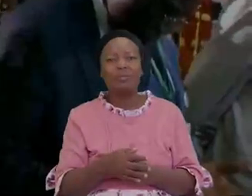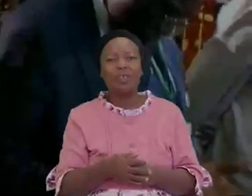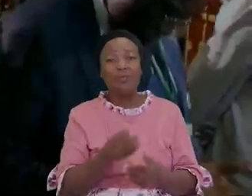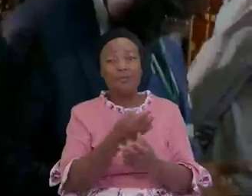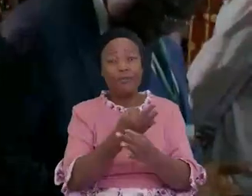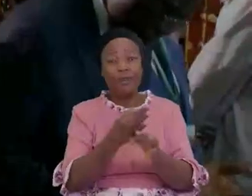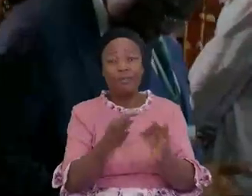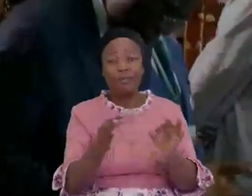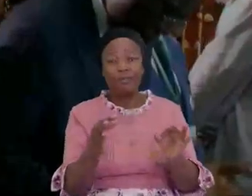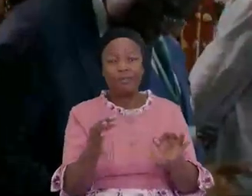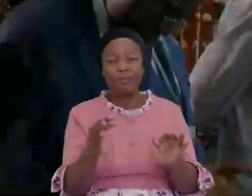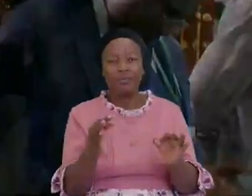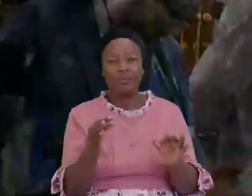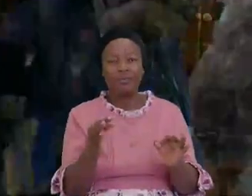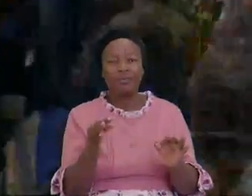Libre.